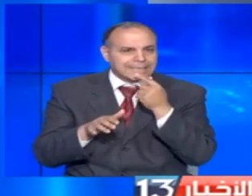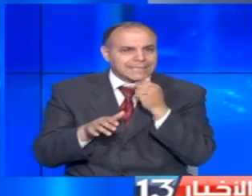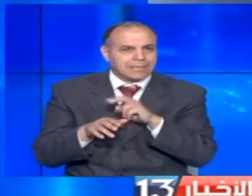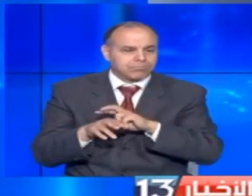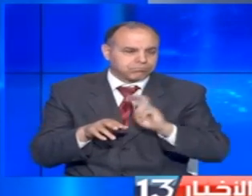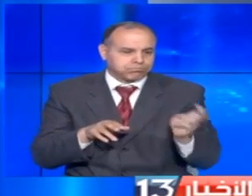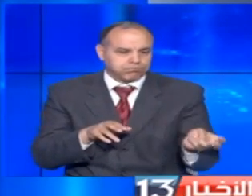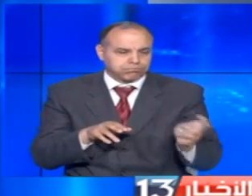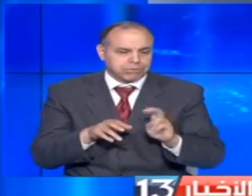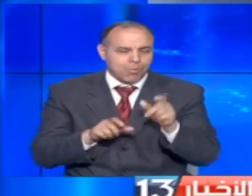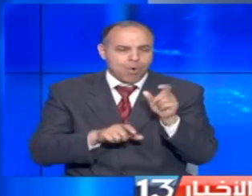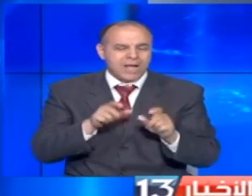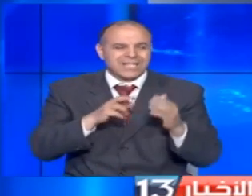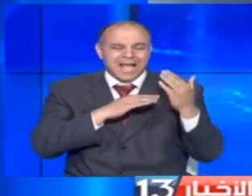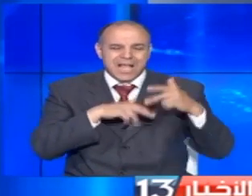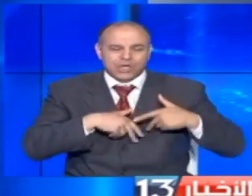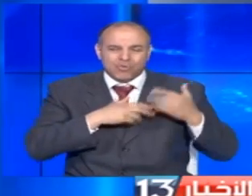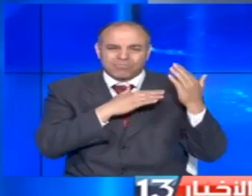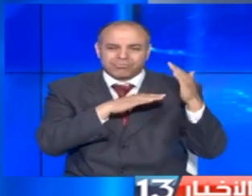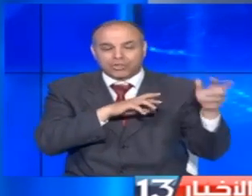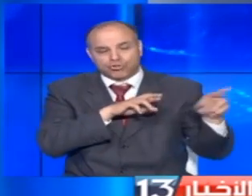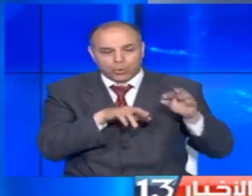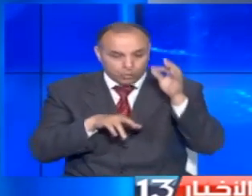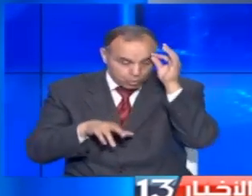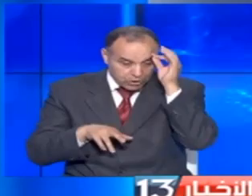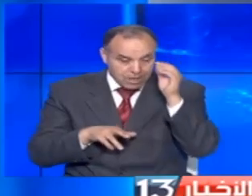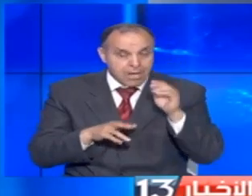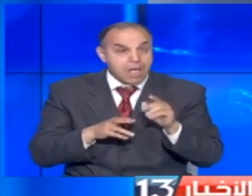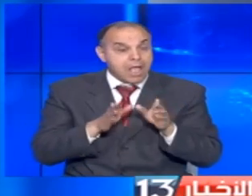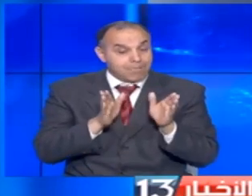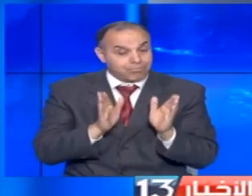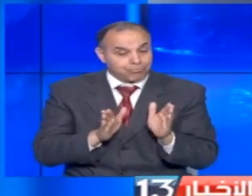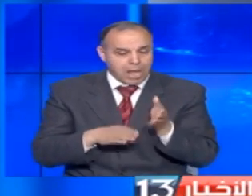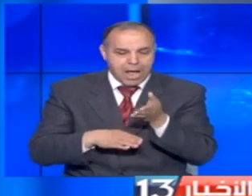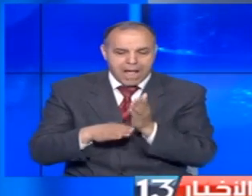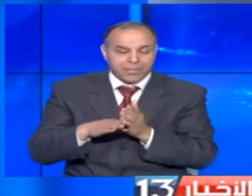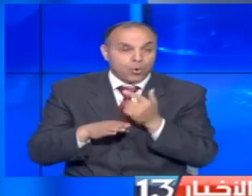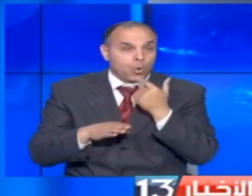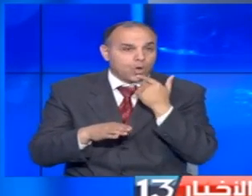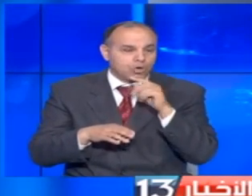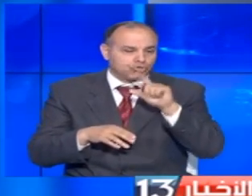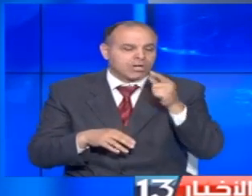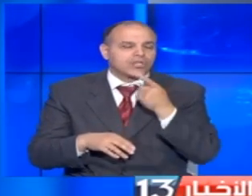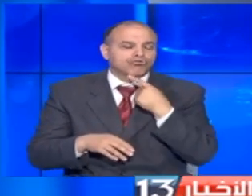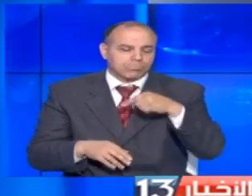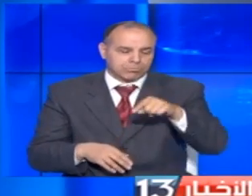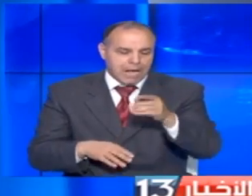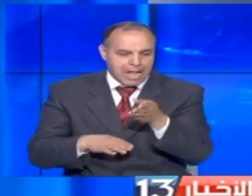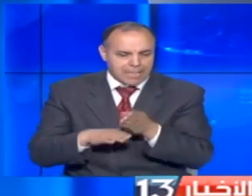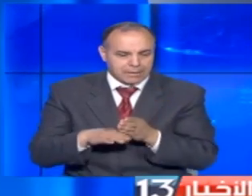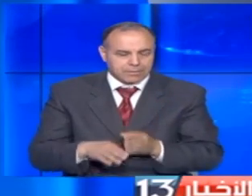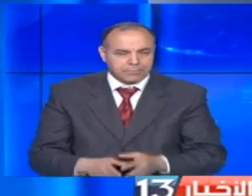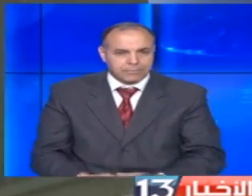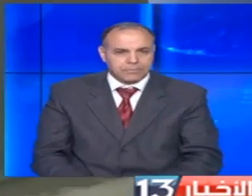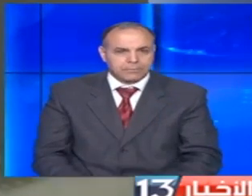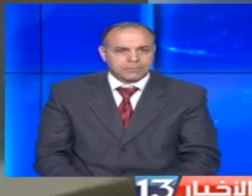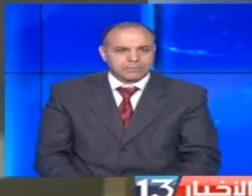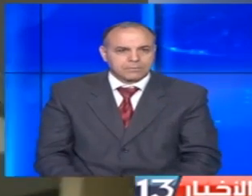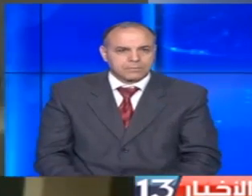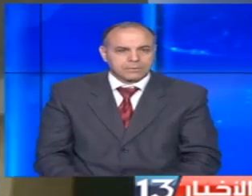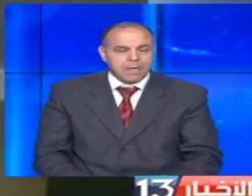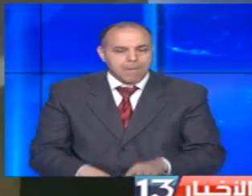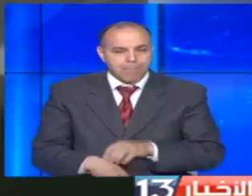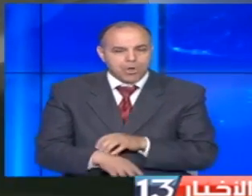عمليه عوده المهاجرين الى ارض الوطن المطرف سيكون جاهزا خلال شهر جوان المقبل في